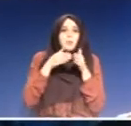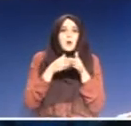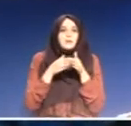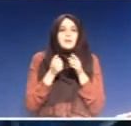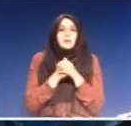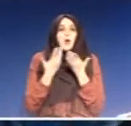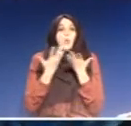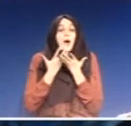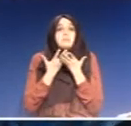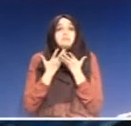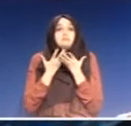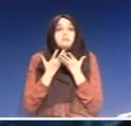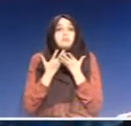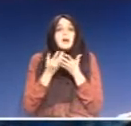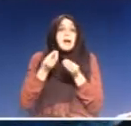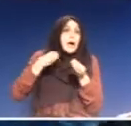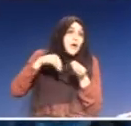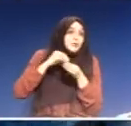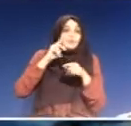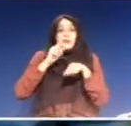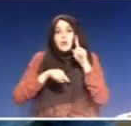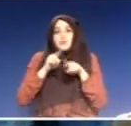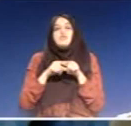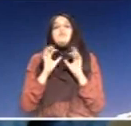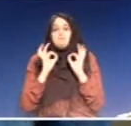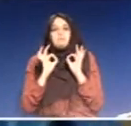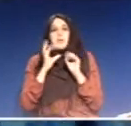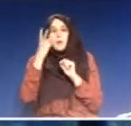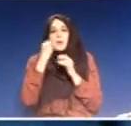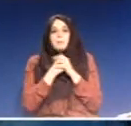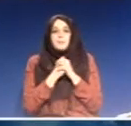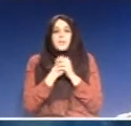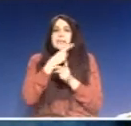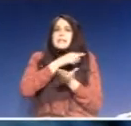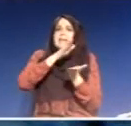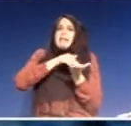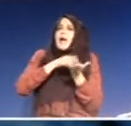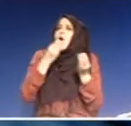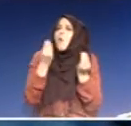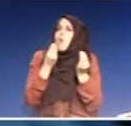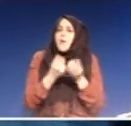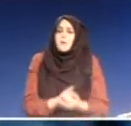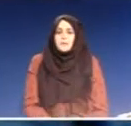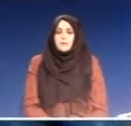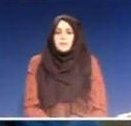خاصه ممكن يجيبوهم. داكور اي صح صح. وقولي الطرب هذا وين جاي؟